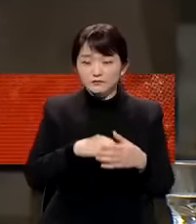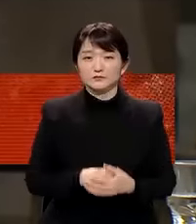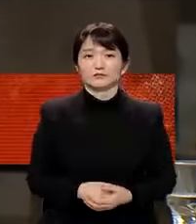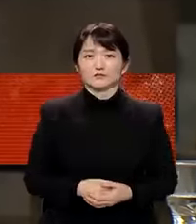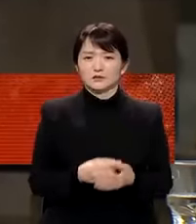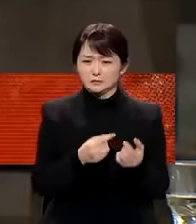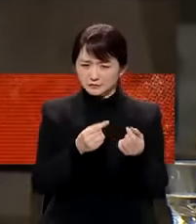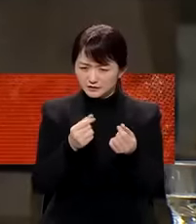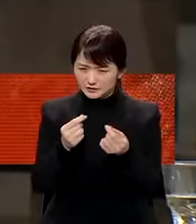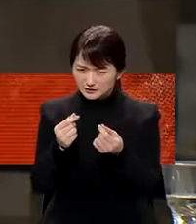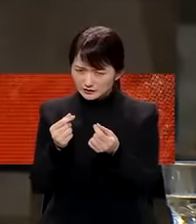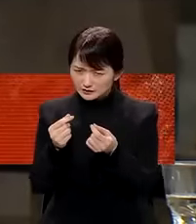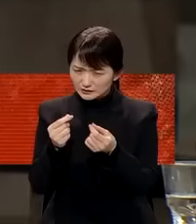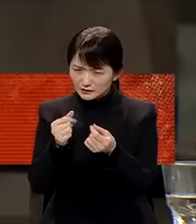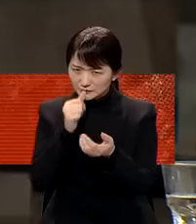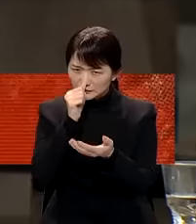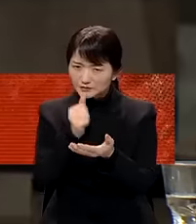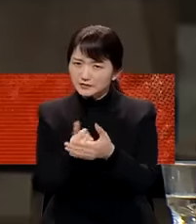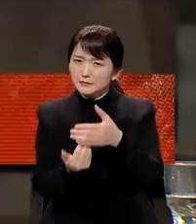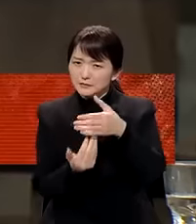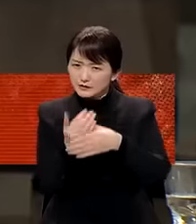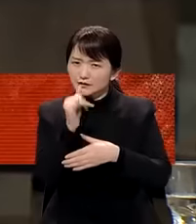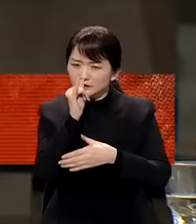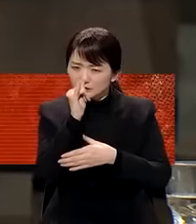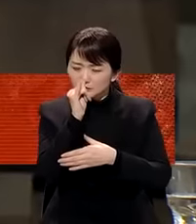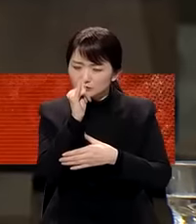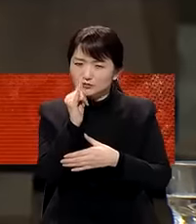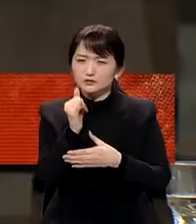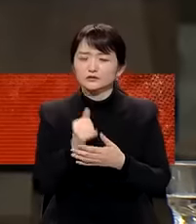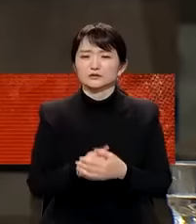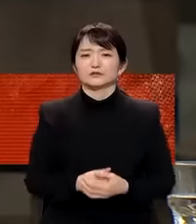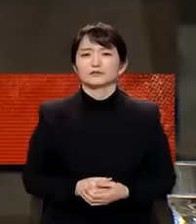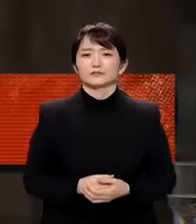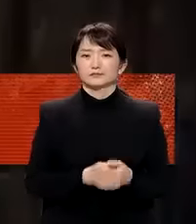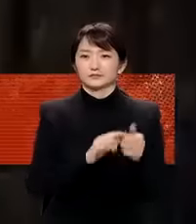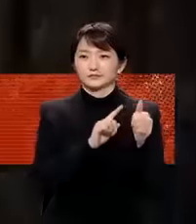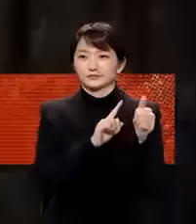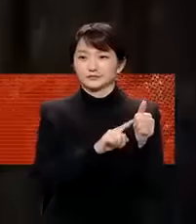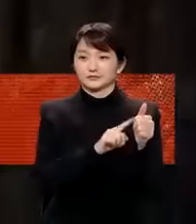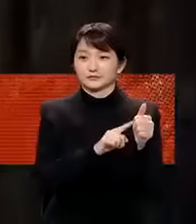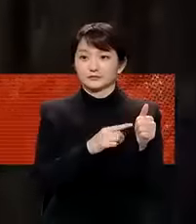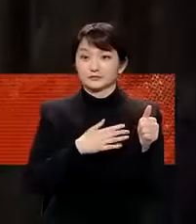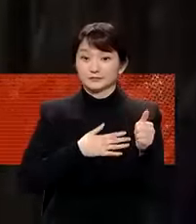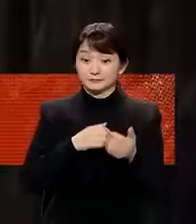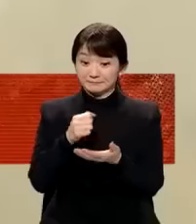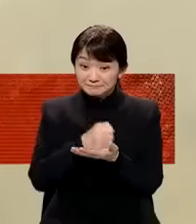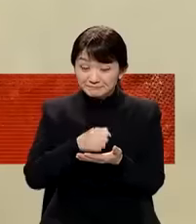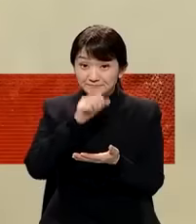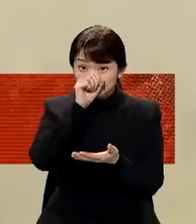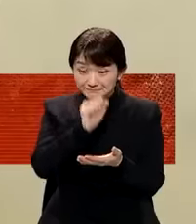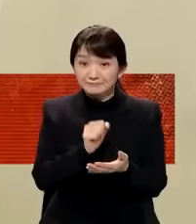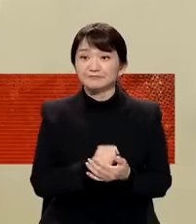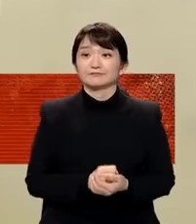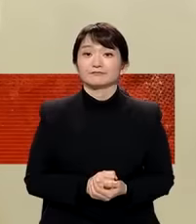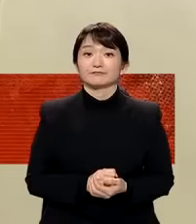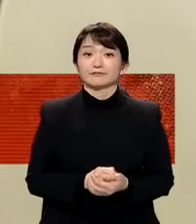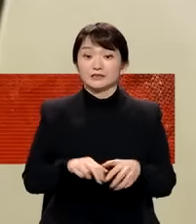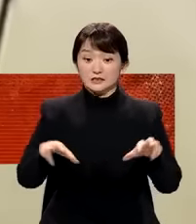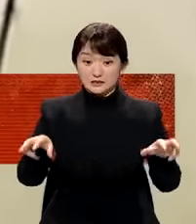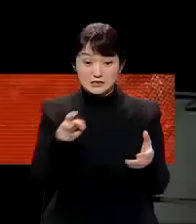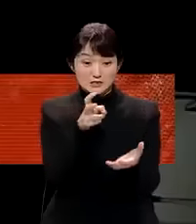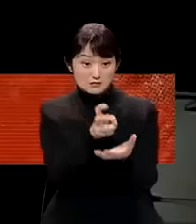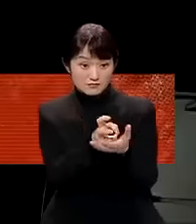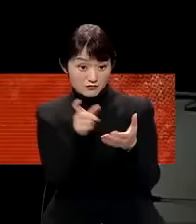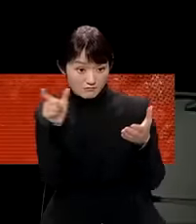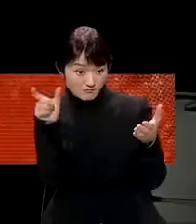수 있는 그런 전 단계다 저는 그렇게 보거든요 그래서 저 남성 같은 경우는 아 내가 운이 좋게도 지금 그런 어떤 현행법을 다